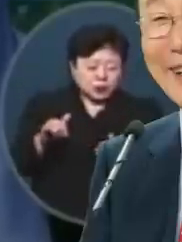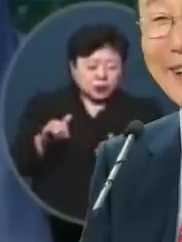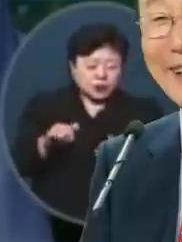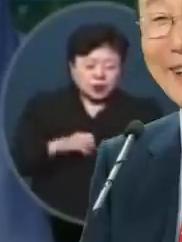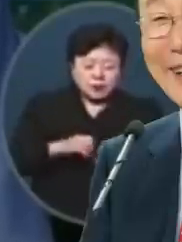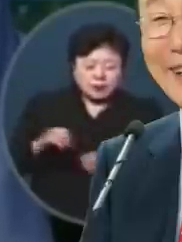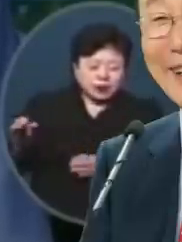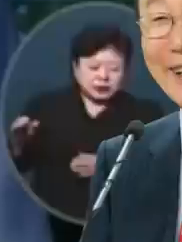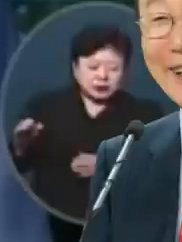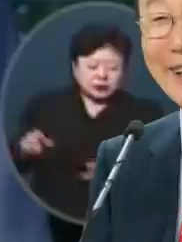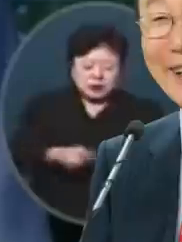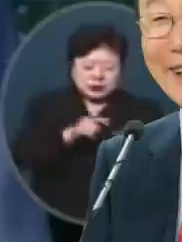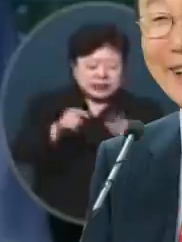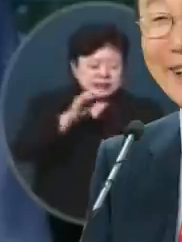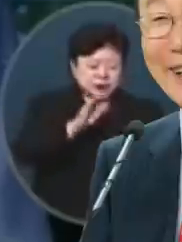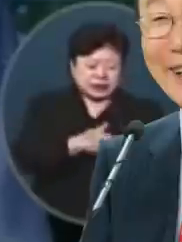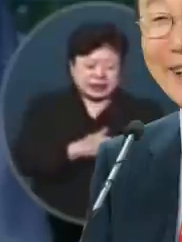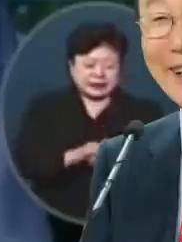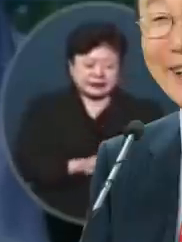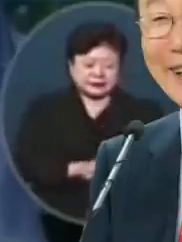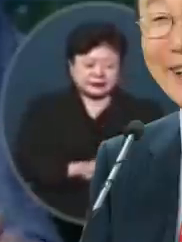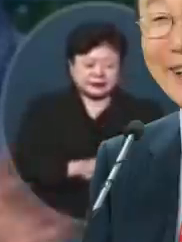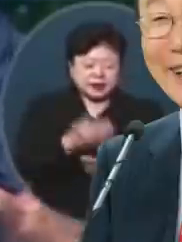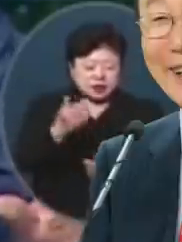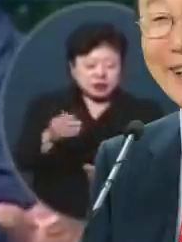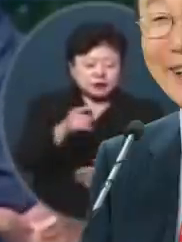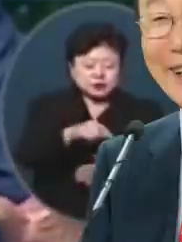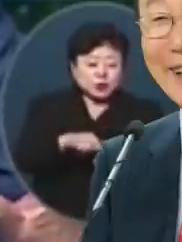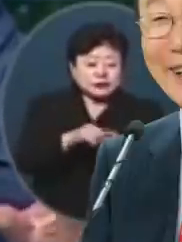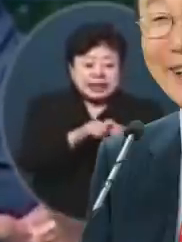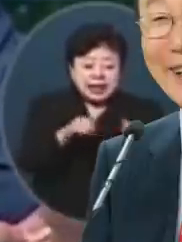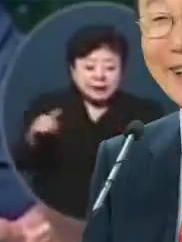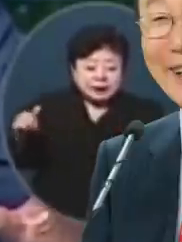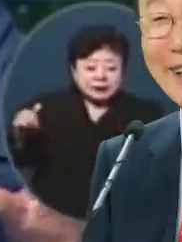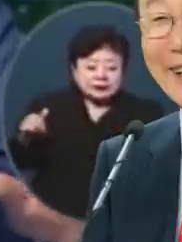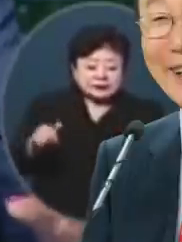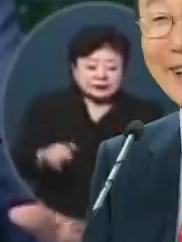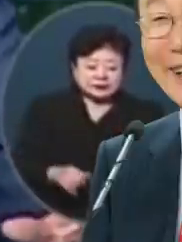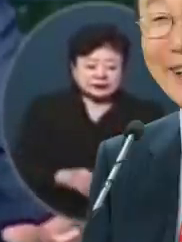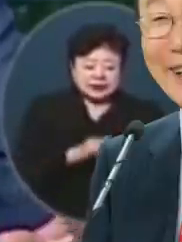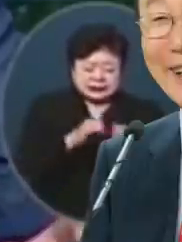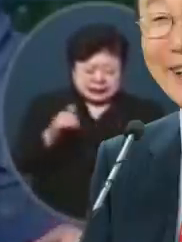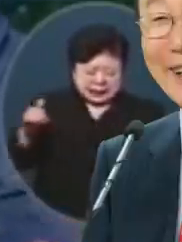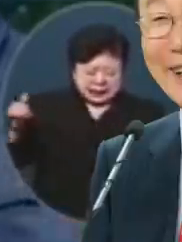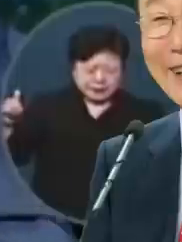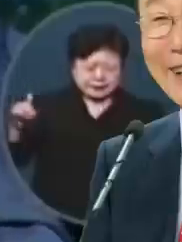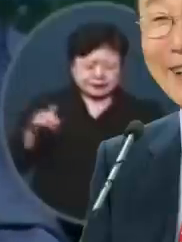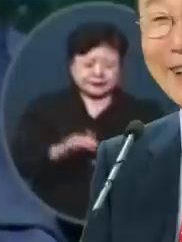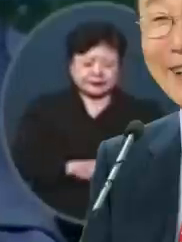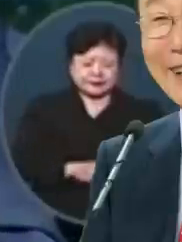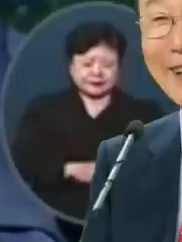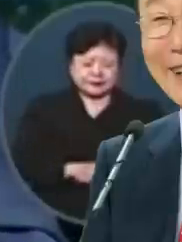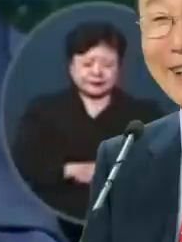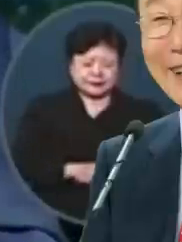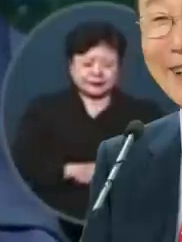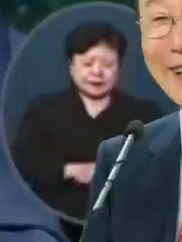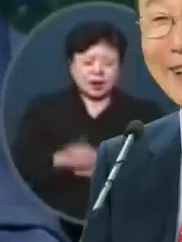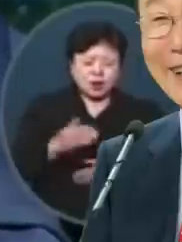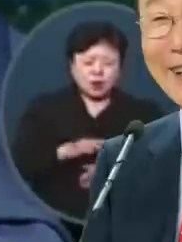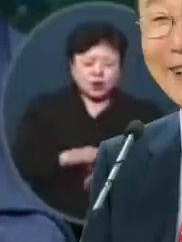버리고 살 수 없습니다. 여러분 속사람은 여러분은 사람 물 고깃덩어리가